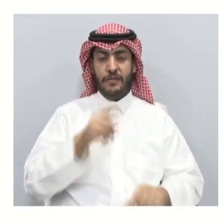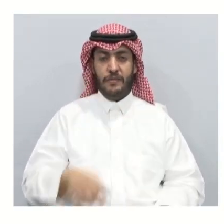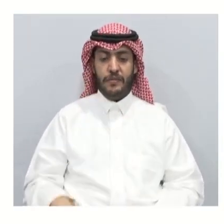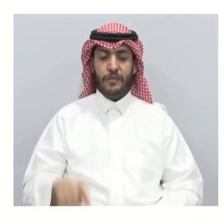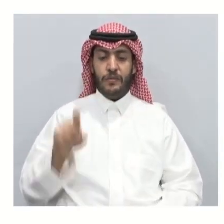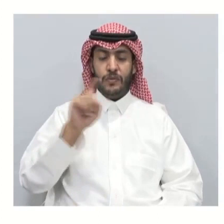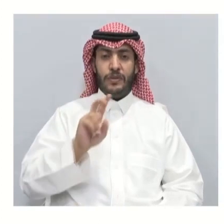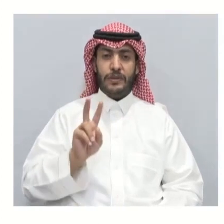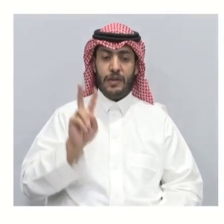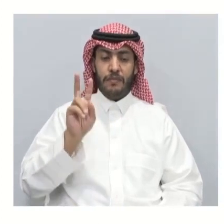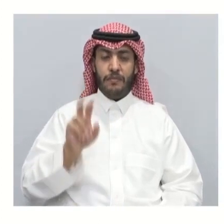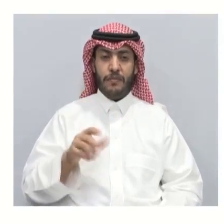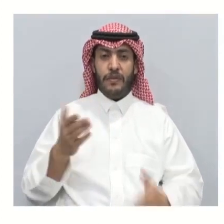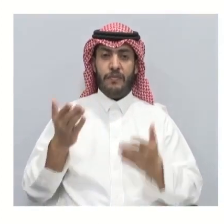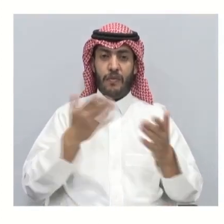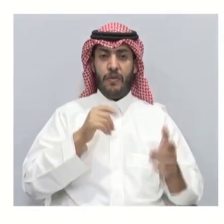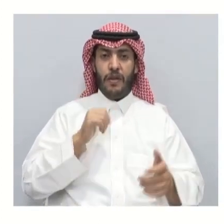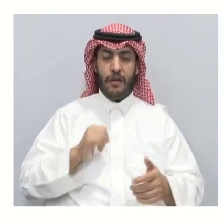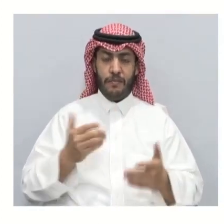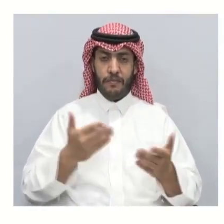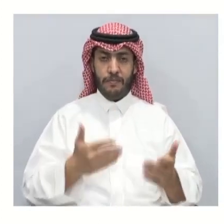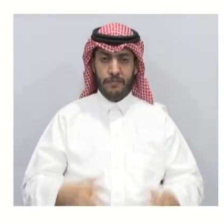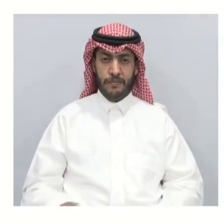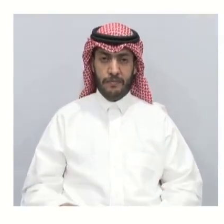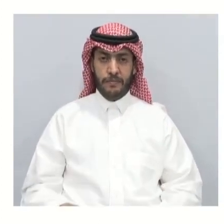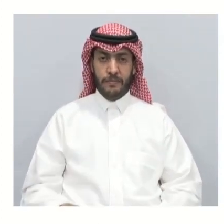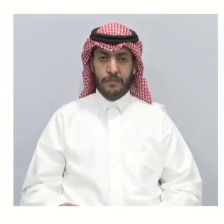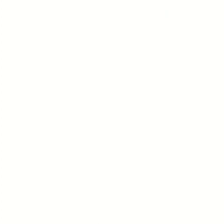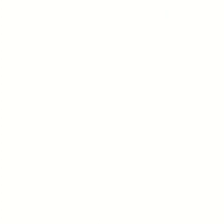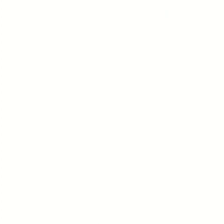السؤال السابع تفضلوا يا مبدعين